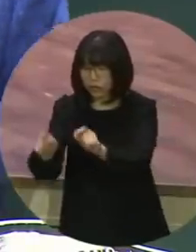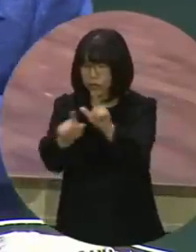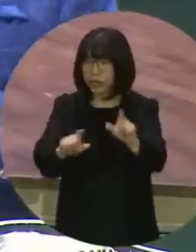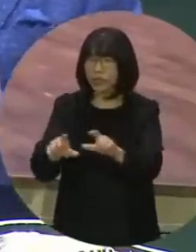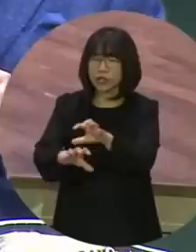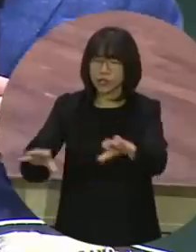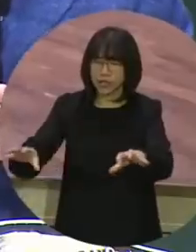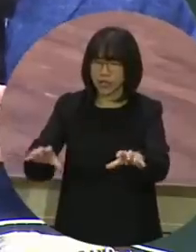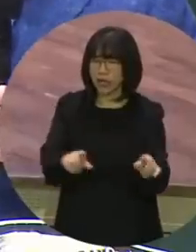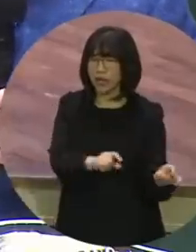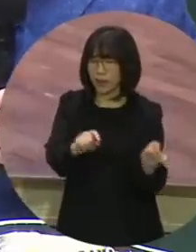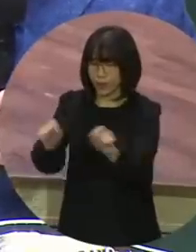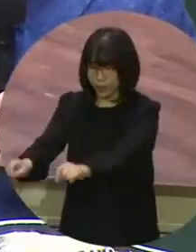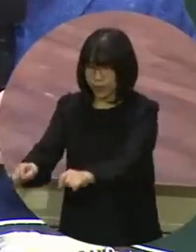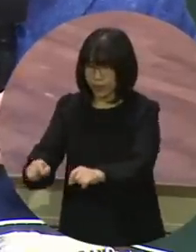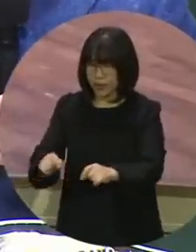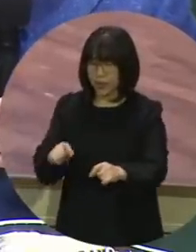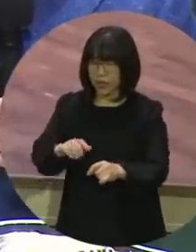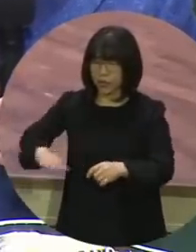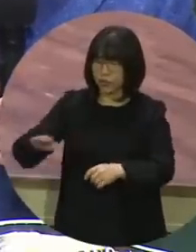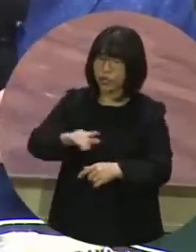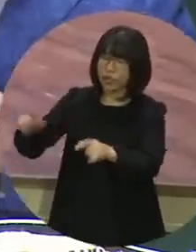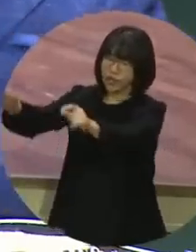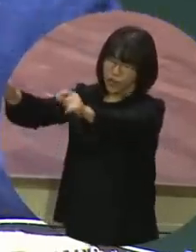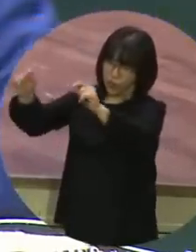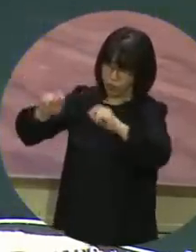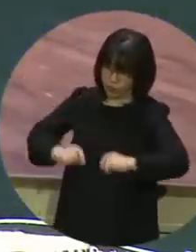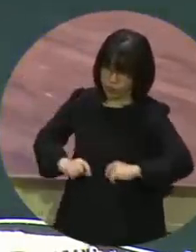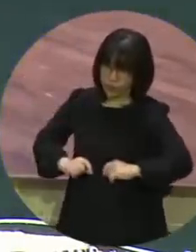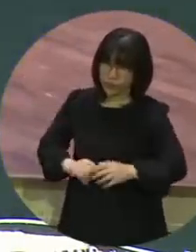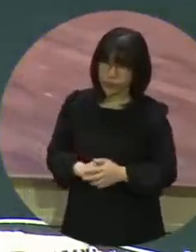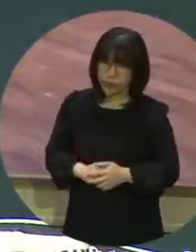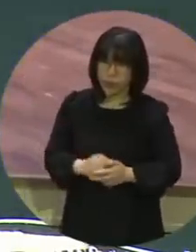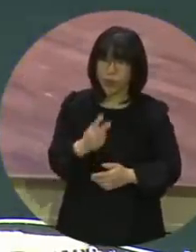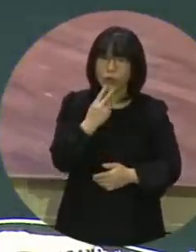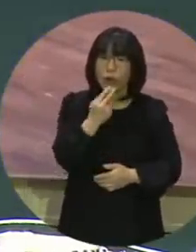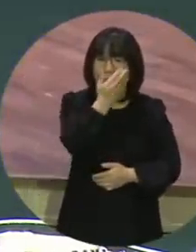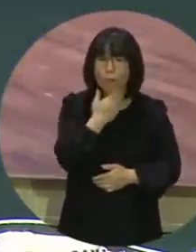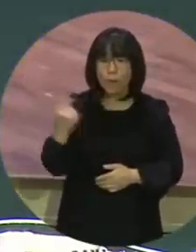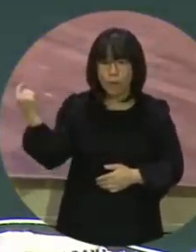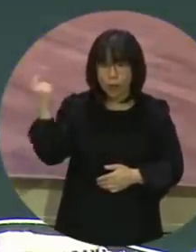세 사람들에게 그것이 옮겨진 거예요. 그것이 뭡니까? 요한복음